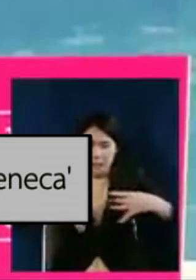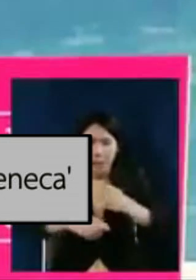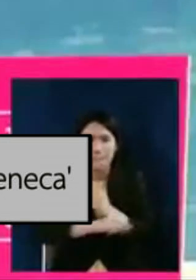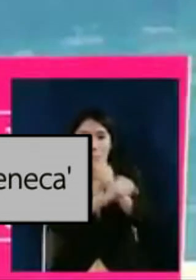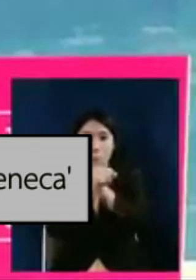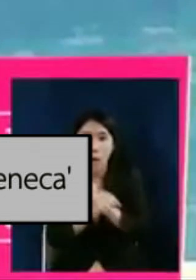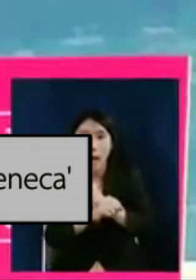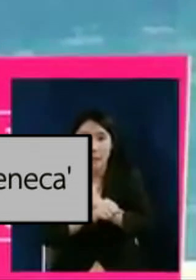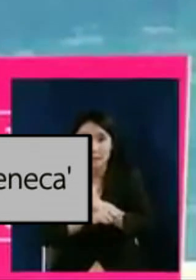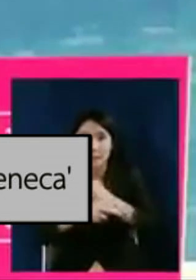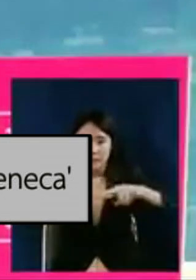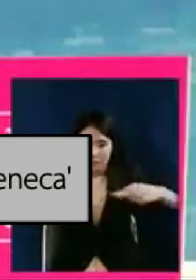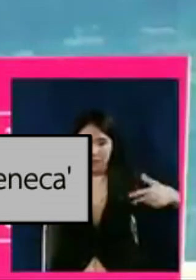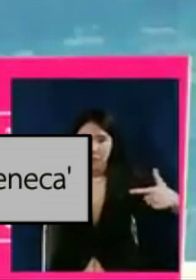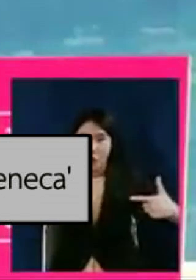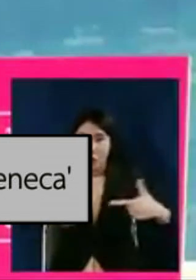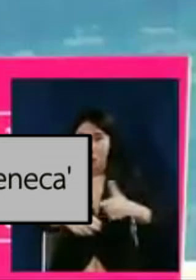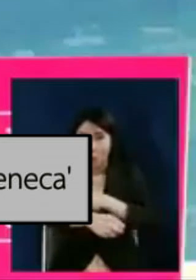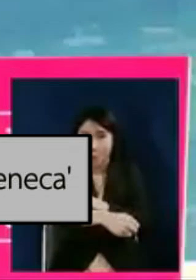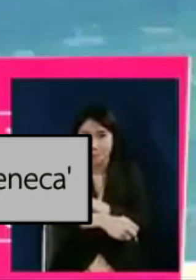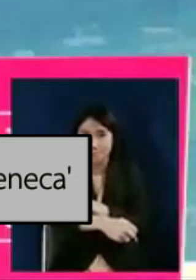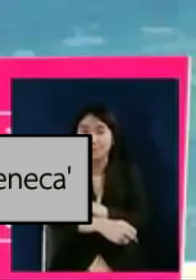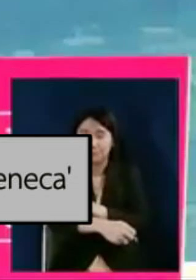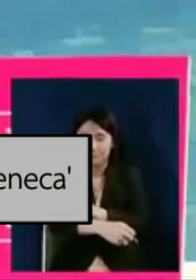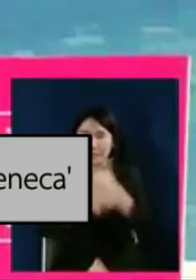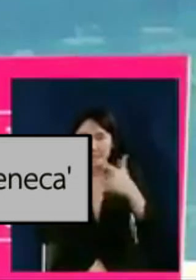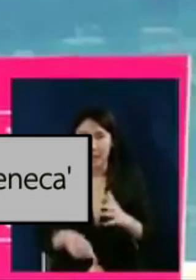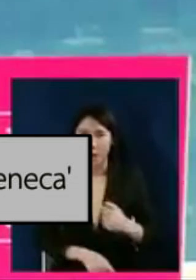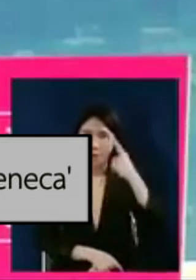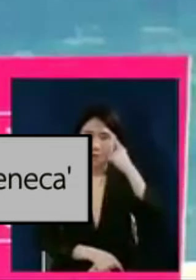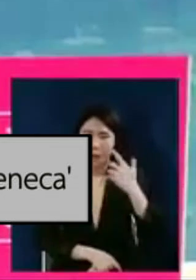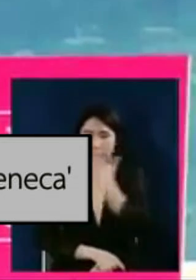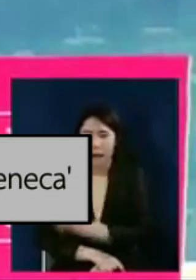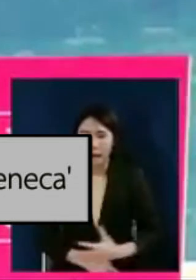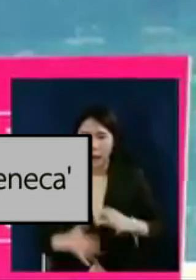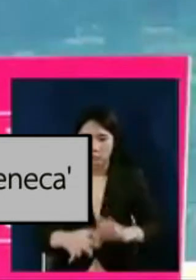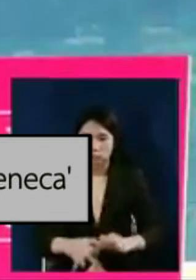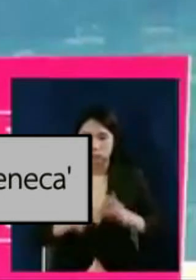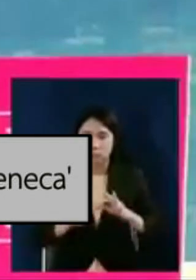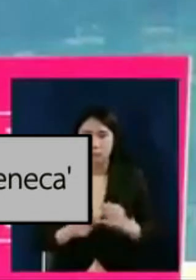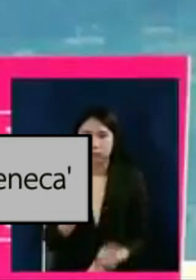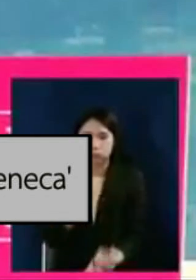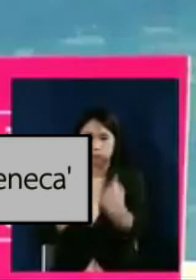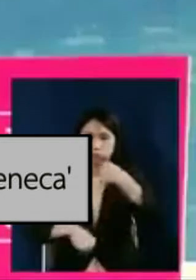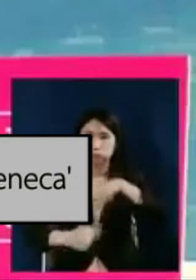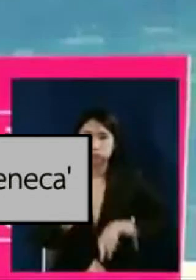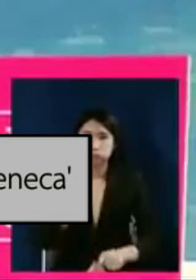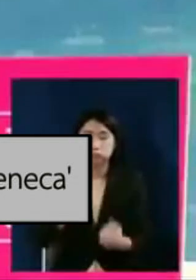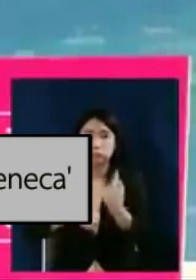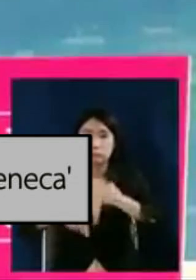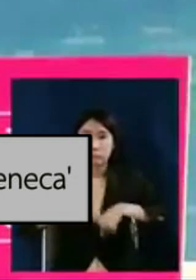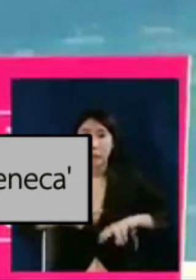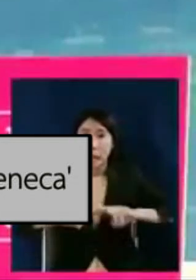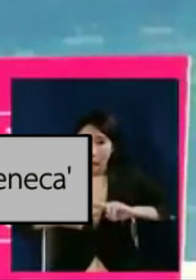ฉีด at danoไวรัสชอบไปในร่างกายเราให้ As You know Iลัสเนี่ยเข้าสู่เซลล์เราเป็นตัวนำเข้าสู่เซลล์เรา